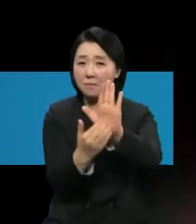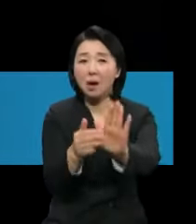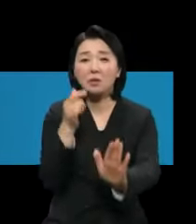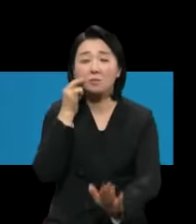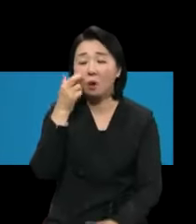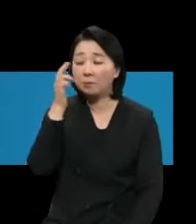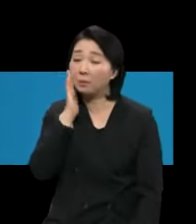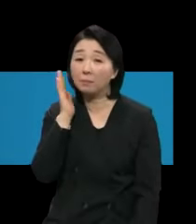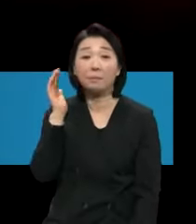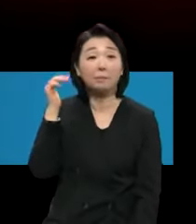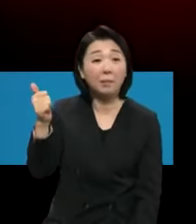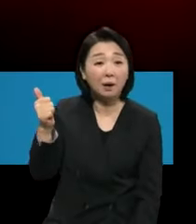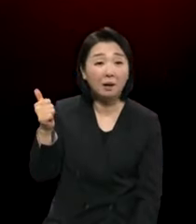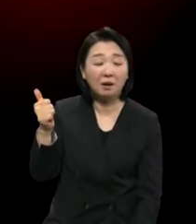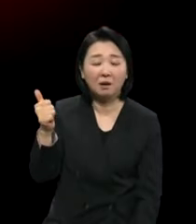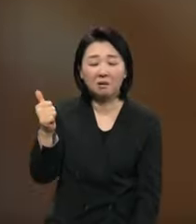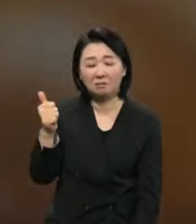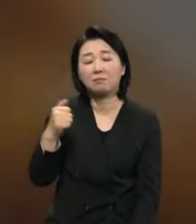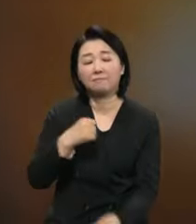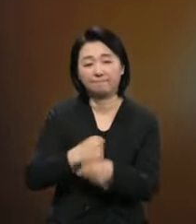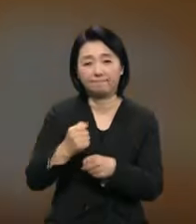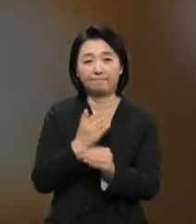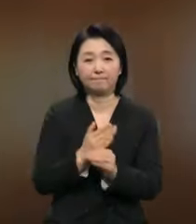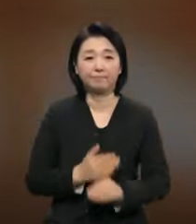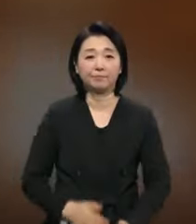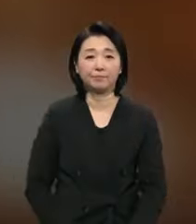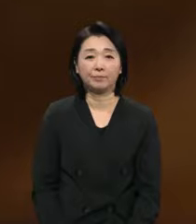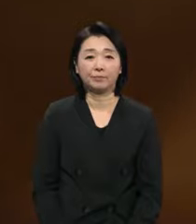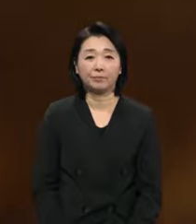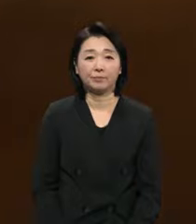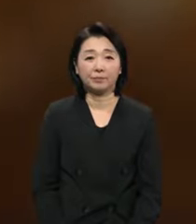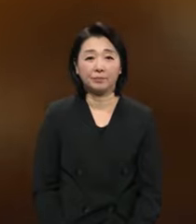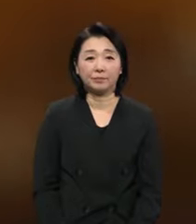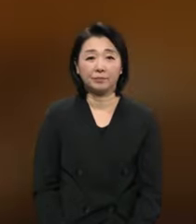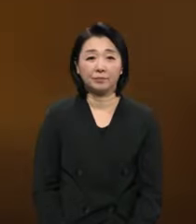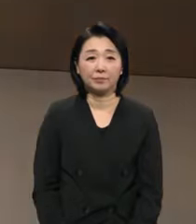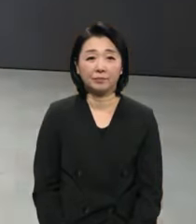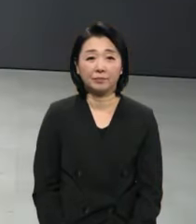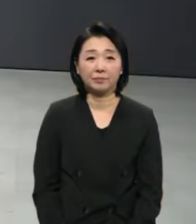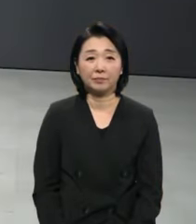막지 못한 바이든 미국 대통령이 궁지에 몰리고 있습니다.